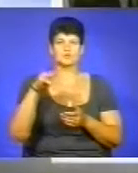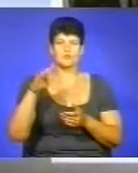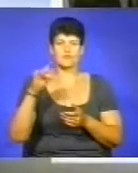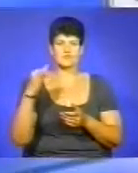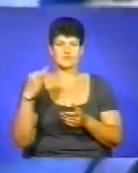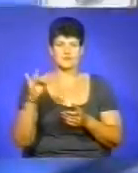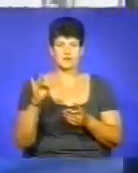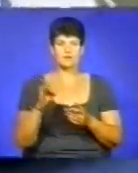музеї.